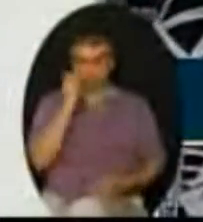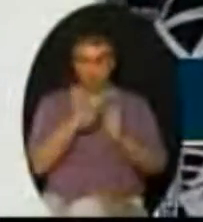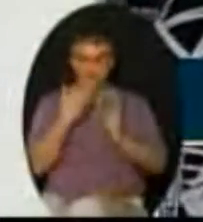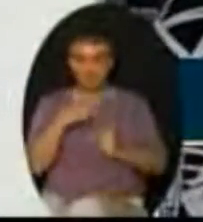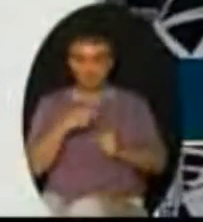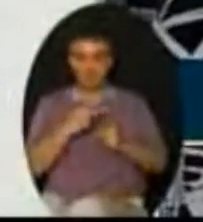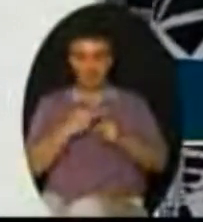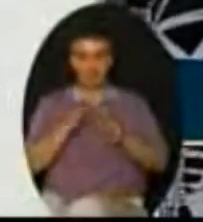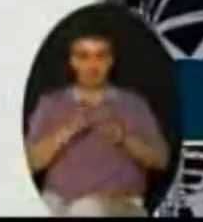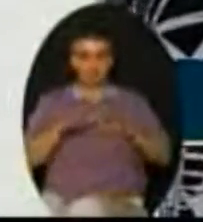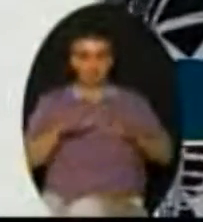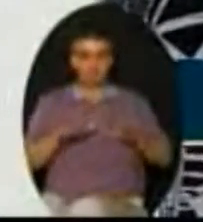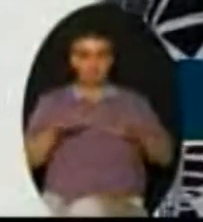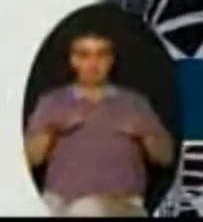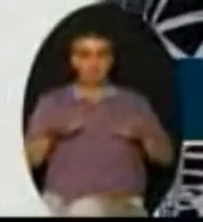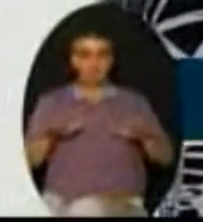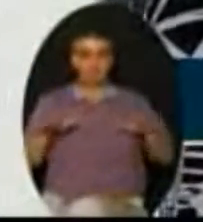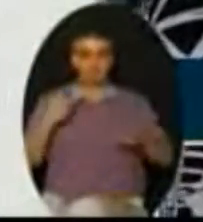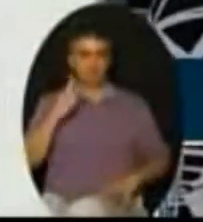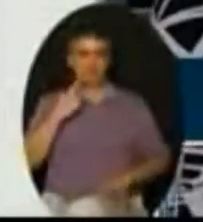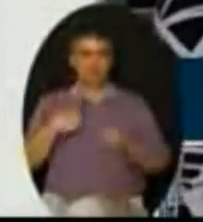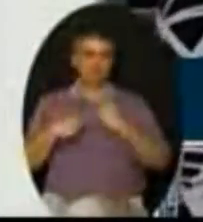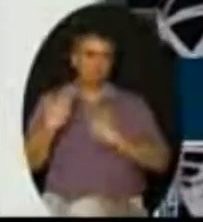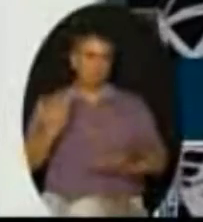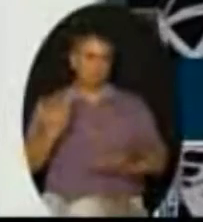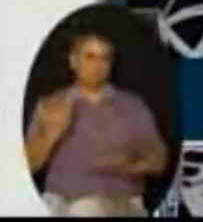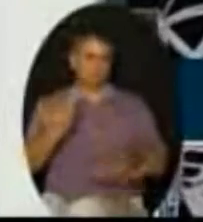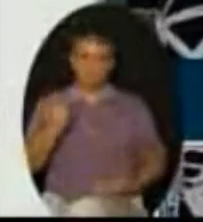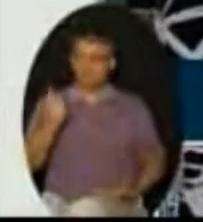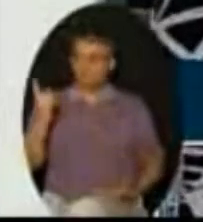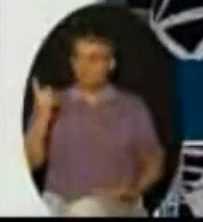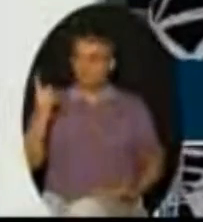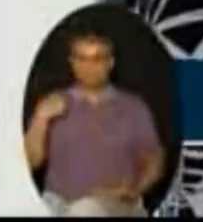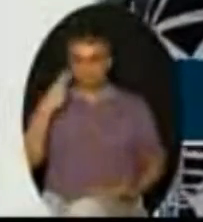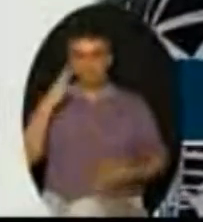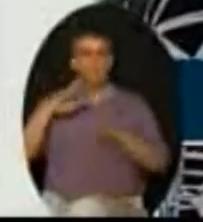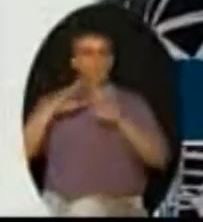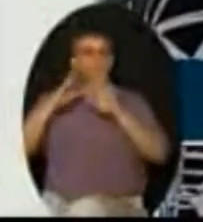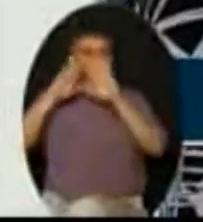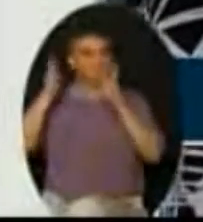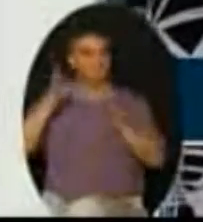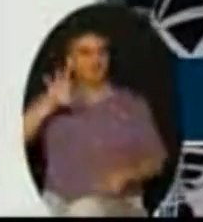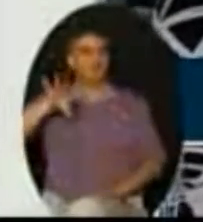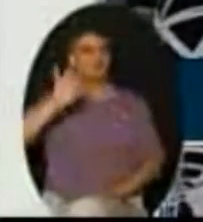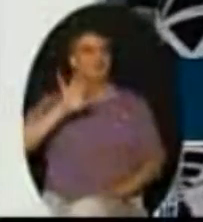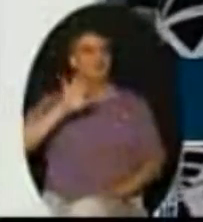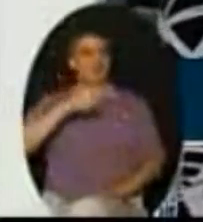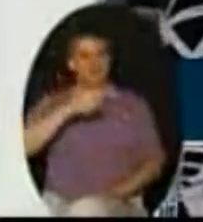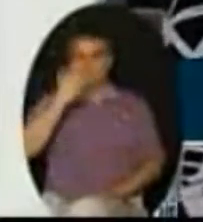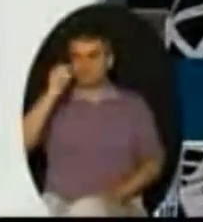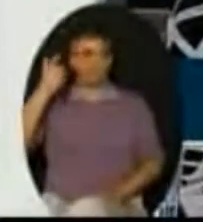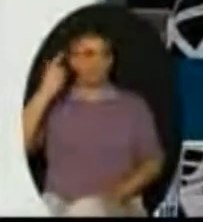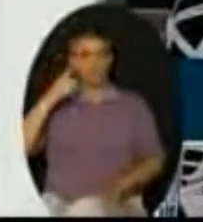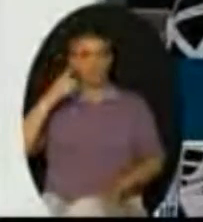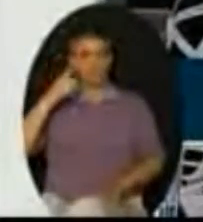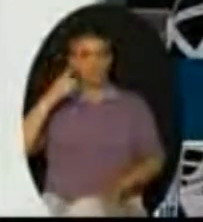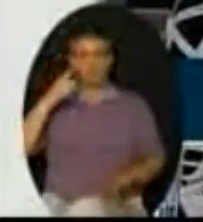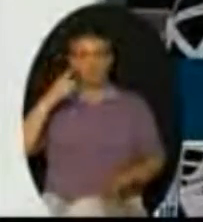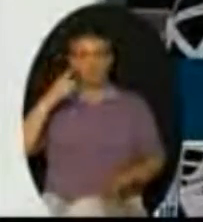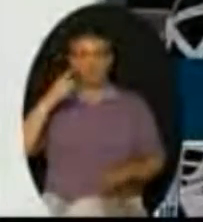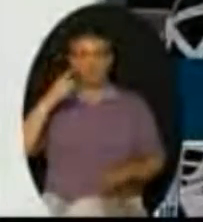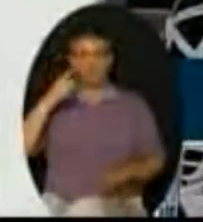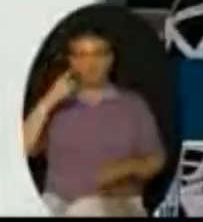הולכת ומתרחבת במהלך השנים. בכל פינה אנחנו רואים דוכנים של מפעל הפיס, פעם המכונות לא היו חוקיות, היום